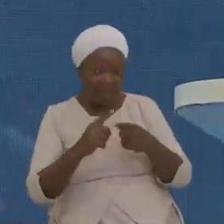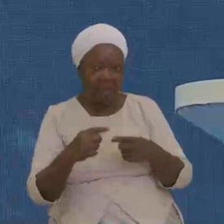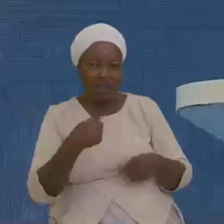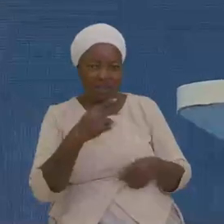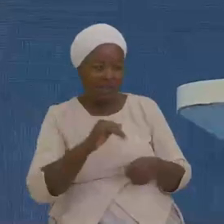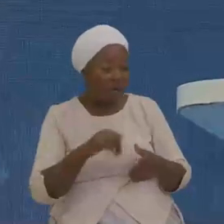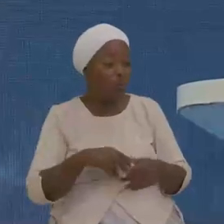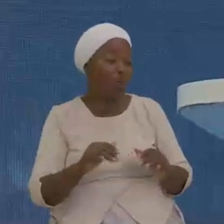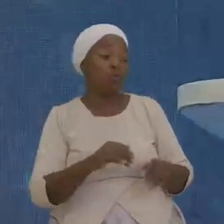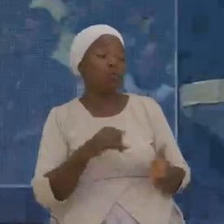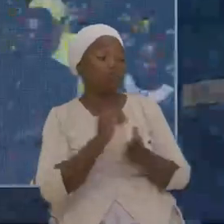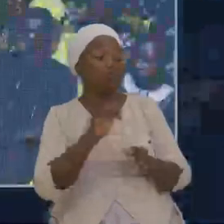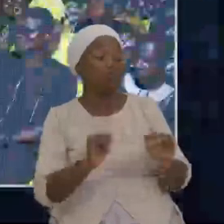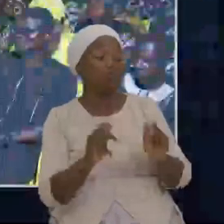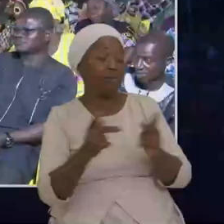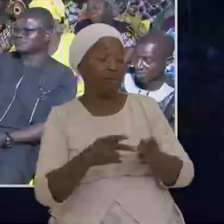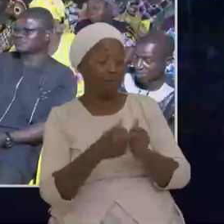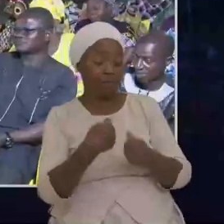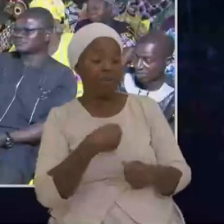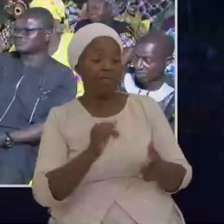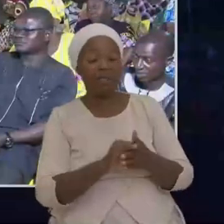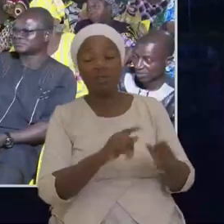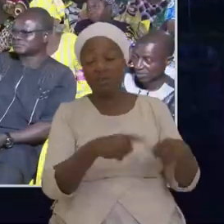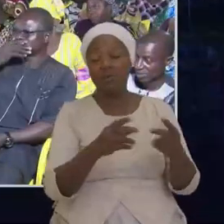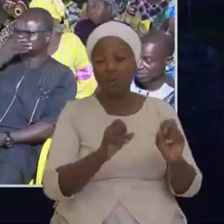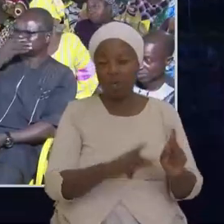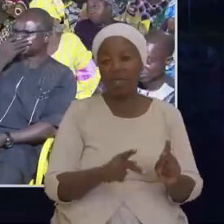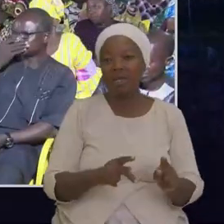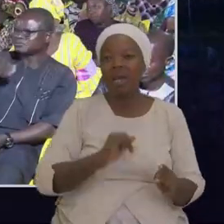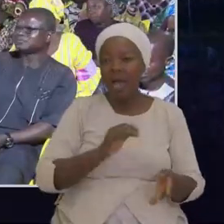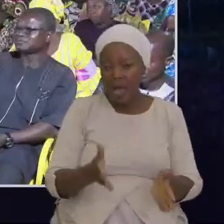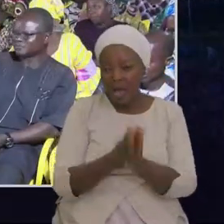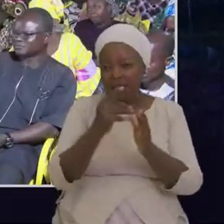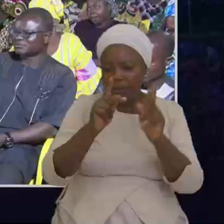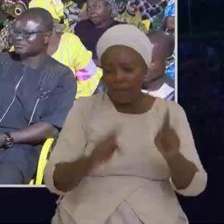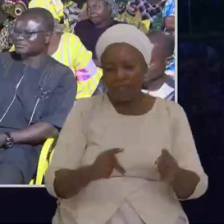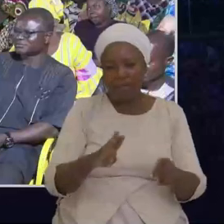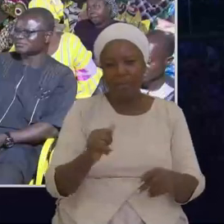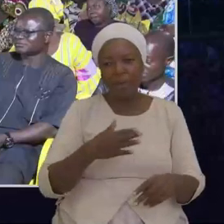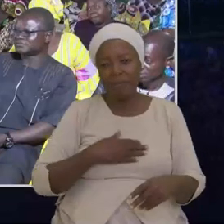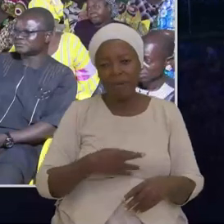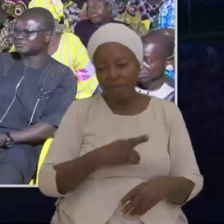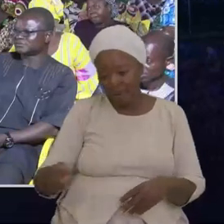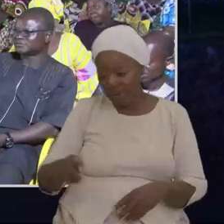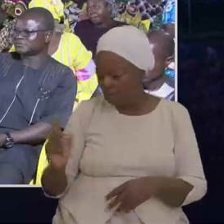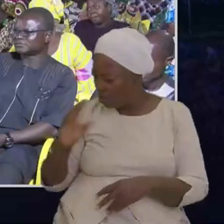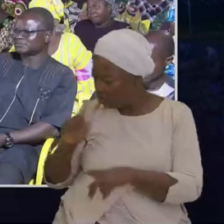Il me dit, ah, c'est là où il va, que lui-même veut aller. Je demande à la personne qui est à ma droite, où vas-tu? Et